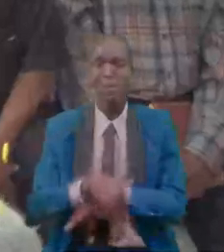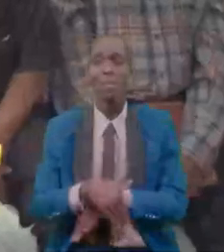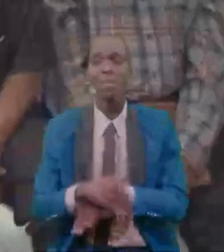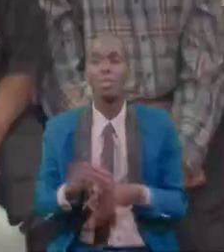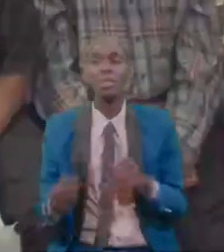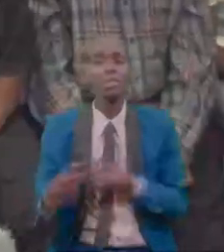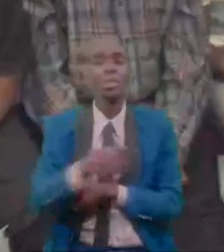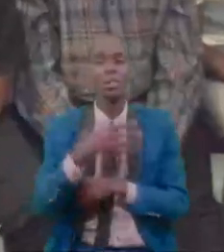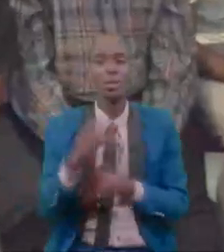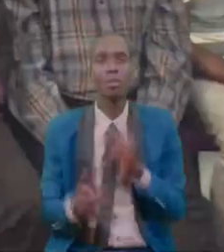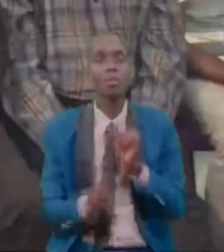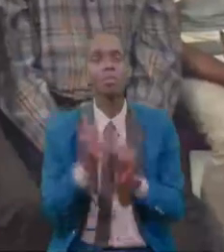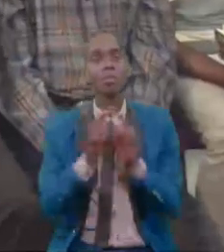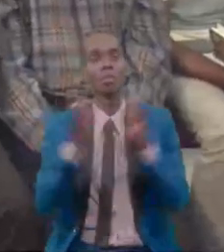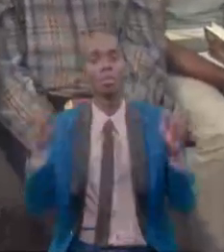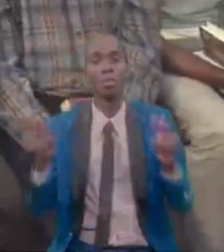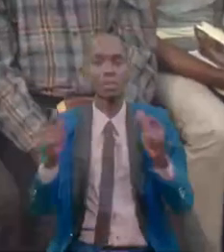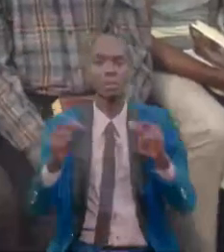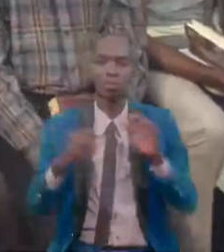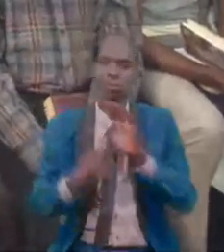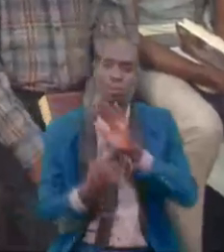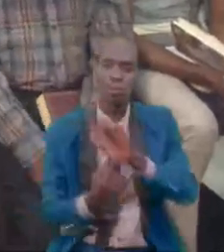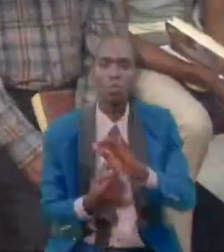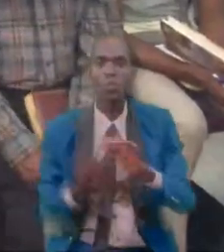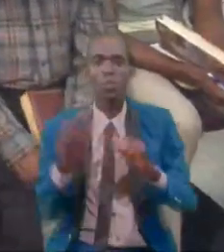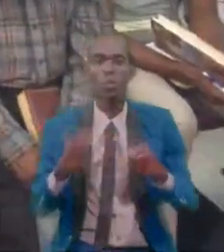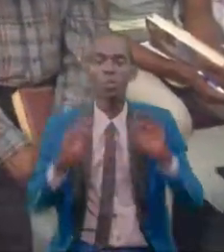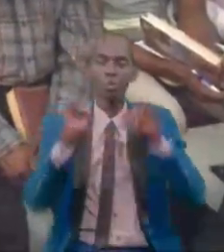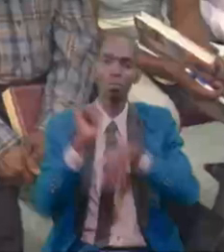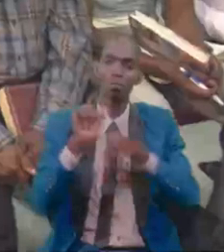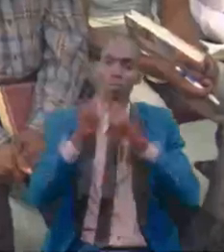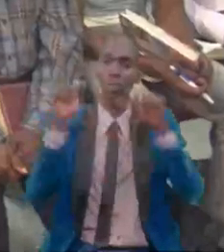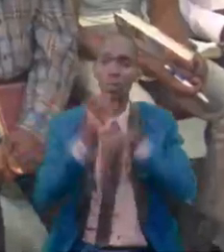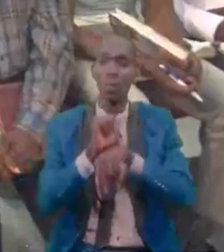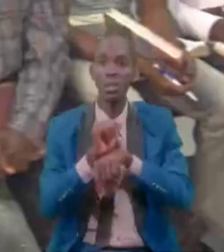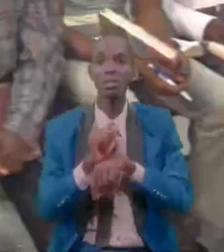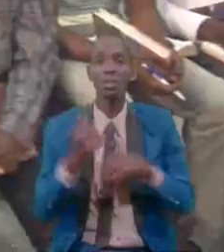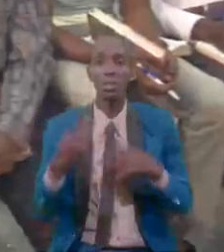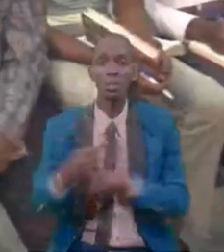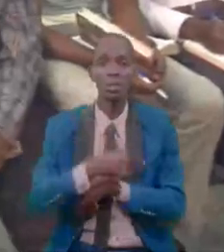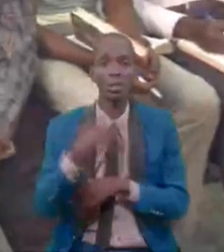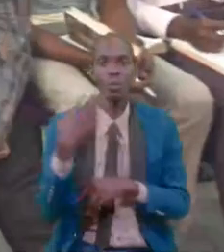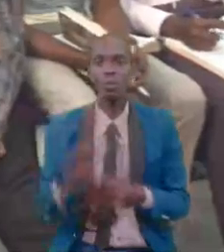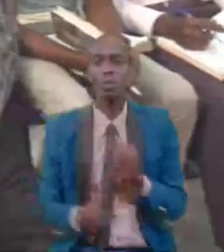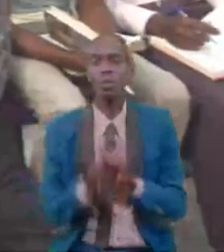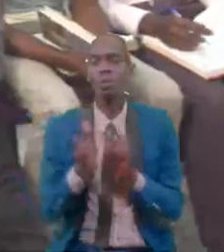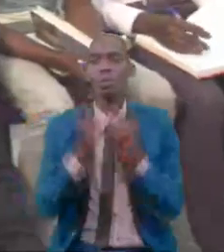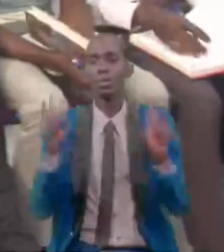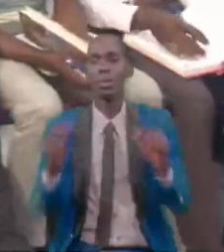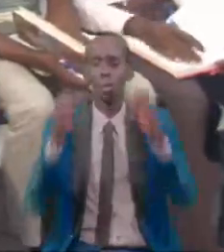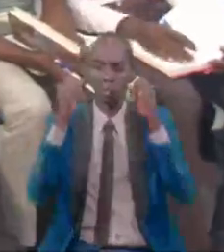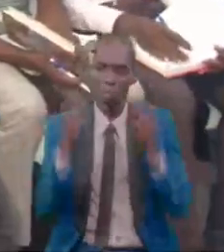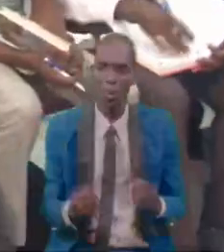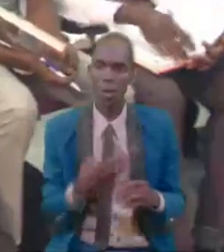Le jour de plus grande manifestation, c'est ce soir. Les jours de plus grande puissance et